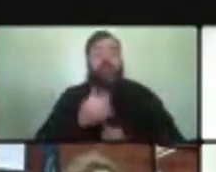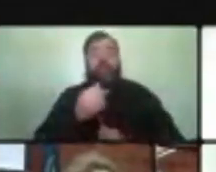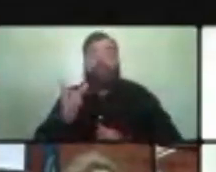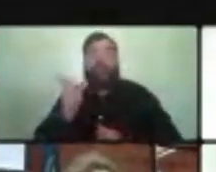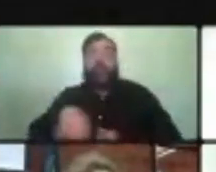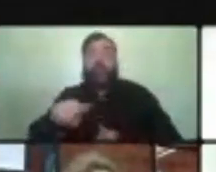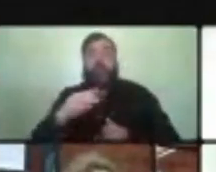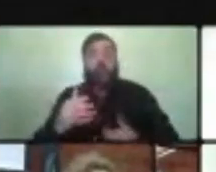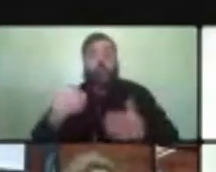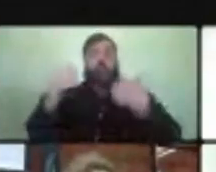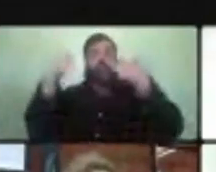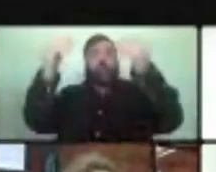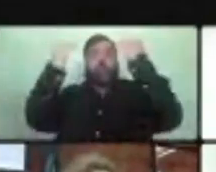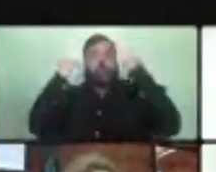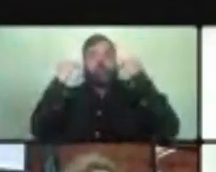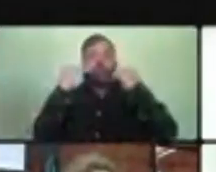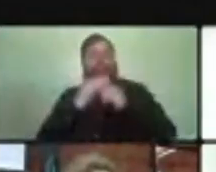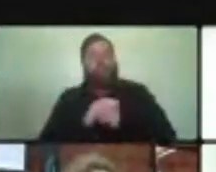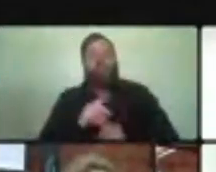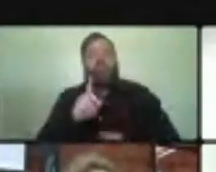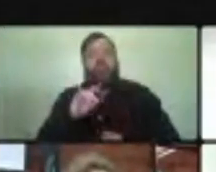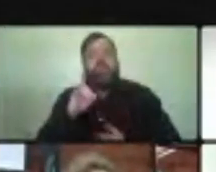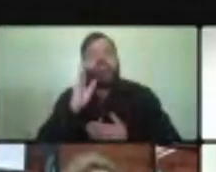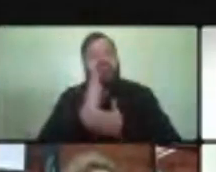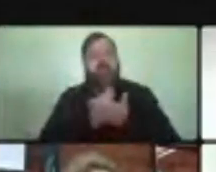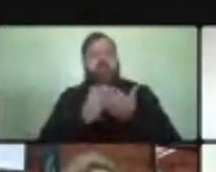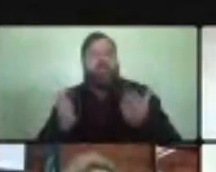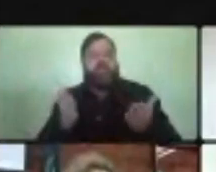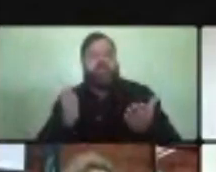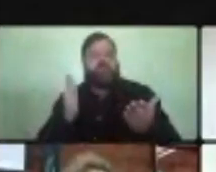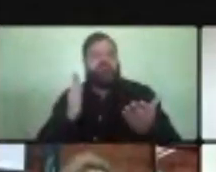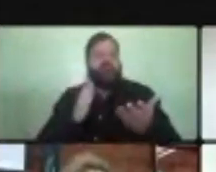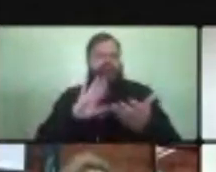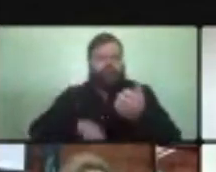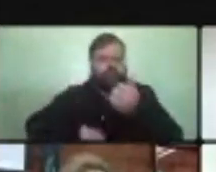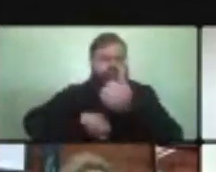wao walisema kwamba walikuwa wamezidiwa na kazi,